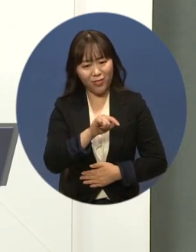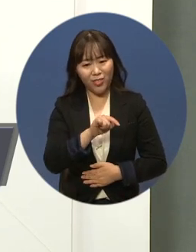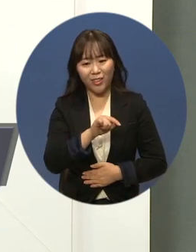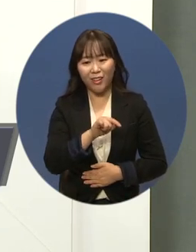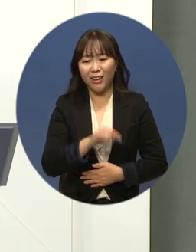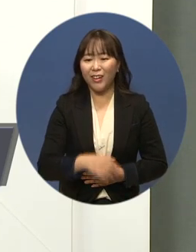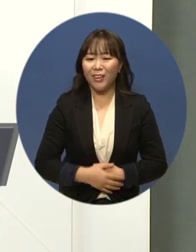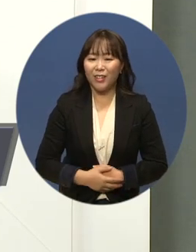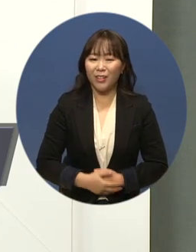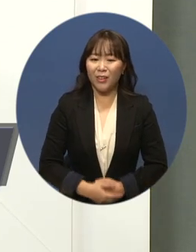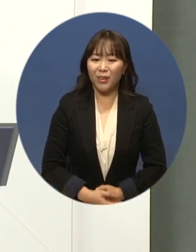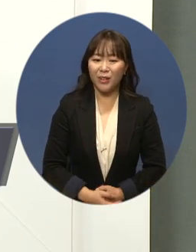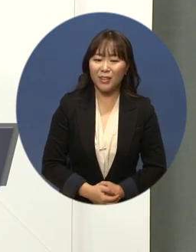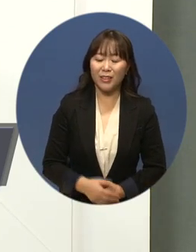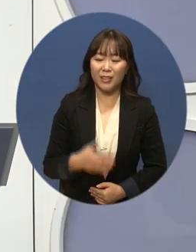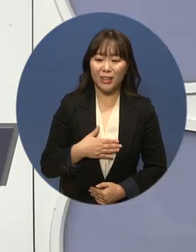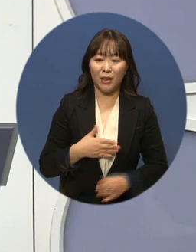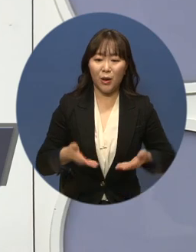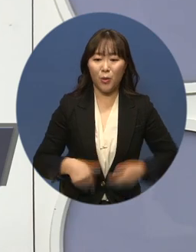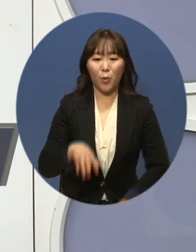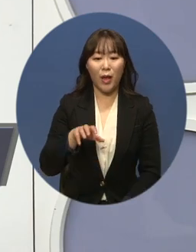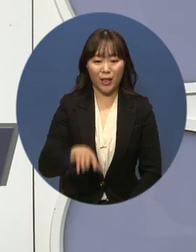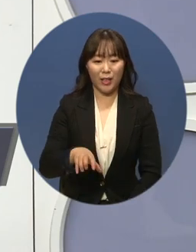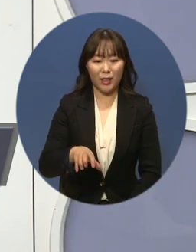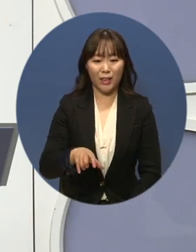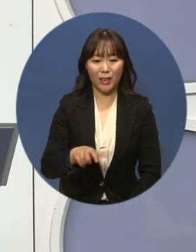어떻게 다섯 번이나. 제가 고향인